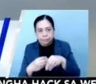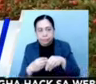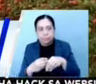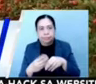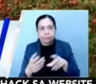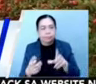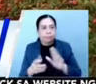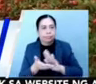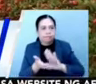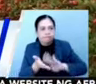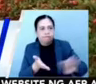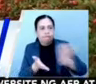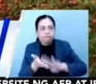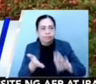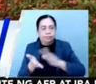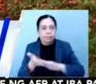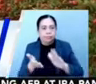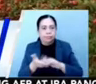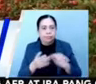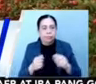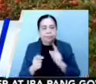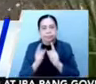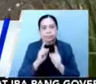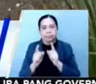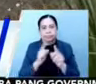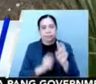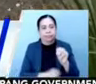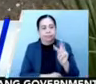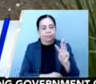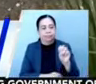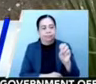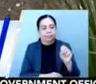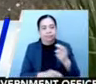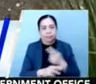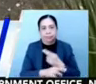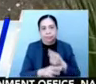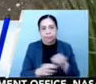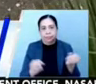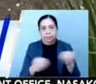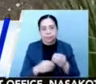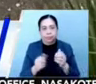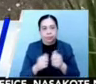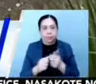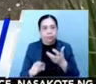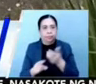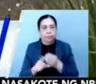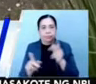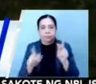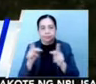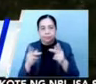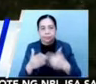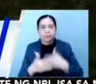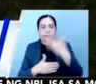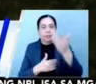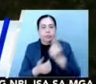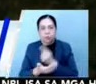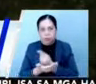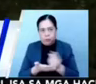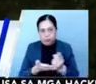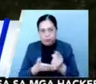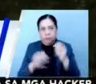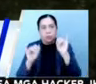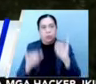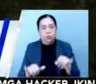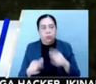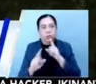activities. May public dialogue ang MWSS Regulatory Office sa mga apektadong residente sa susunod na linggo. Doon na raw nila